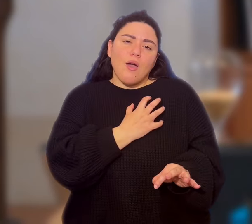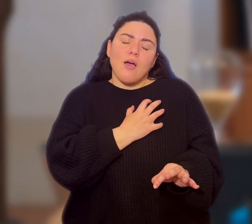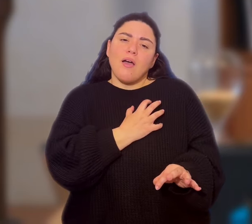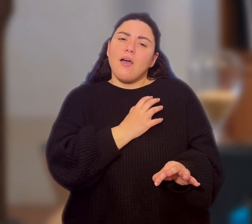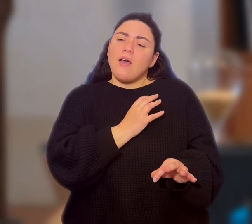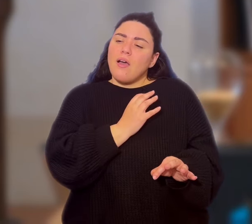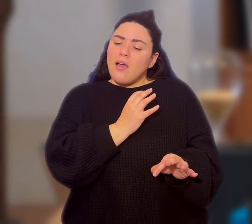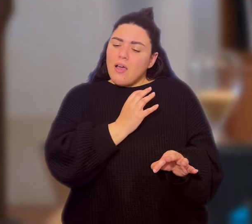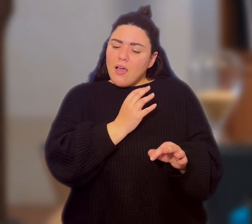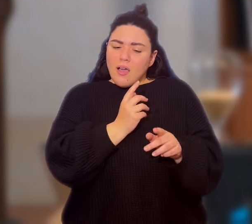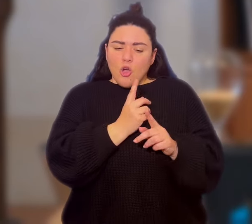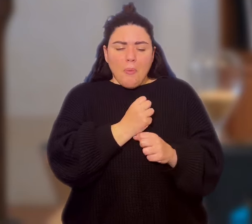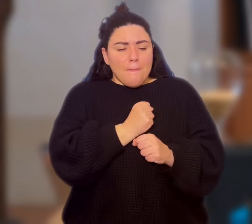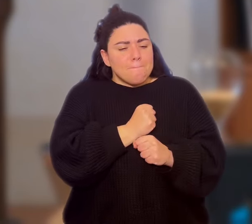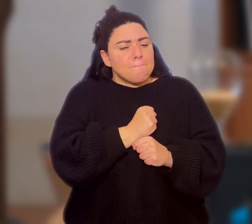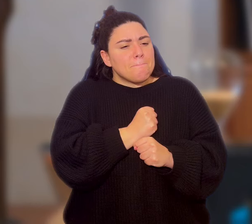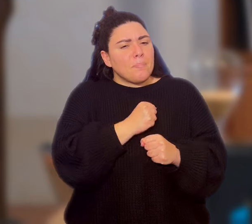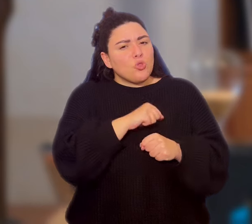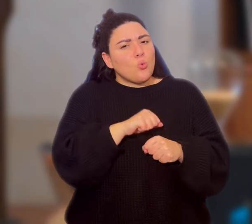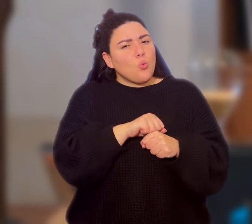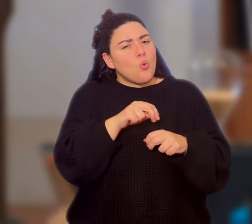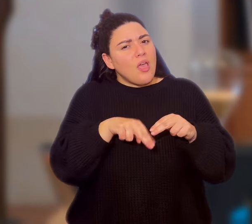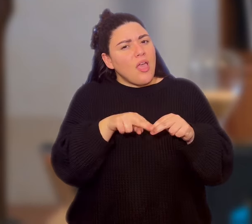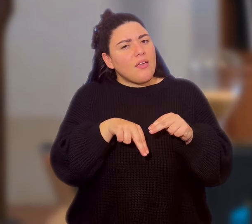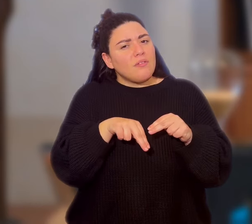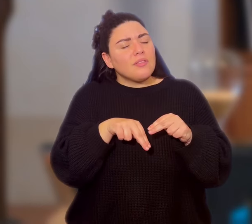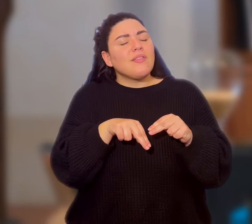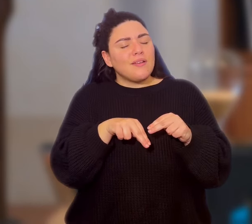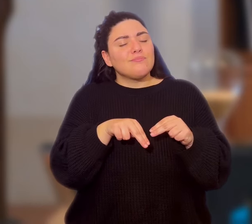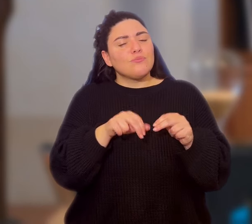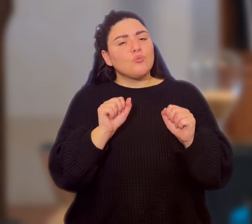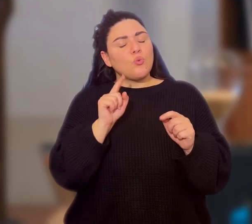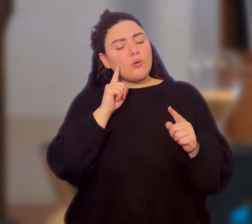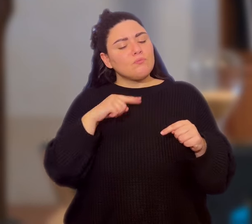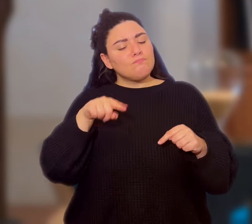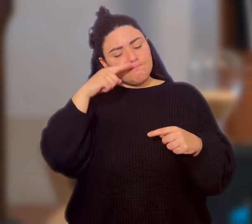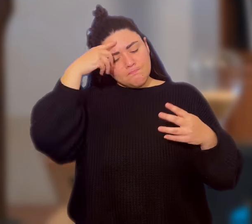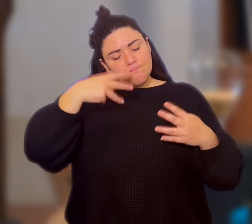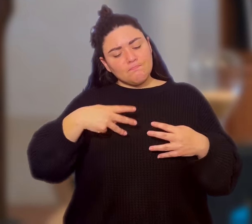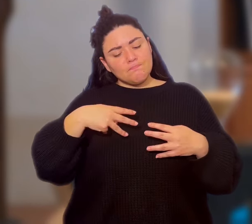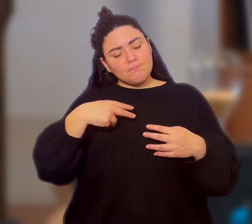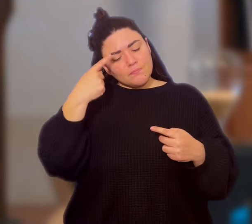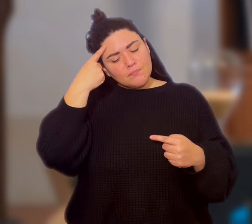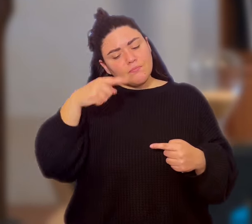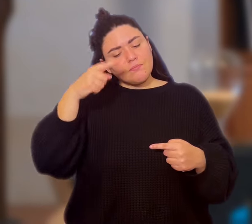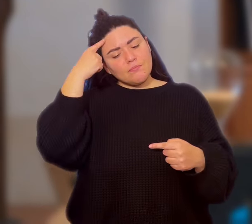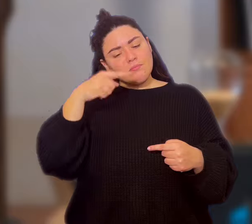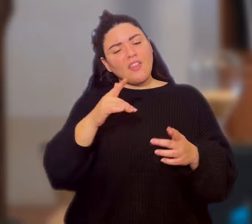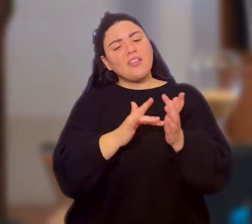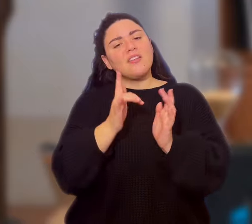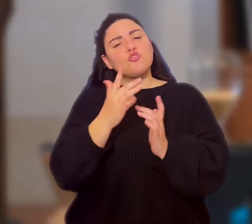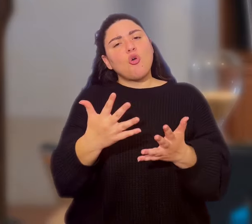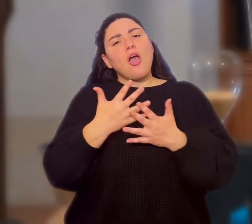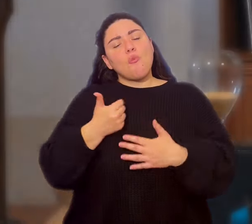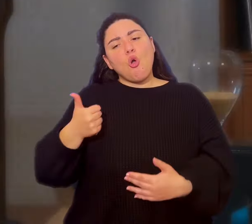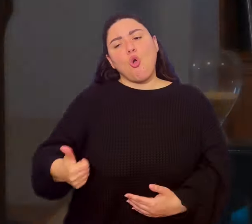e impedirgli di indurirsi è proprio una contemplazione silenziosa dell'amore di Cristo per